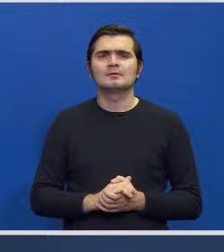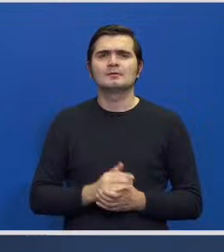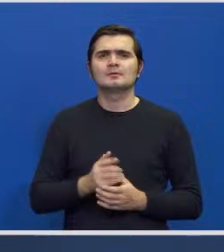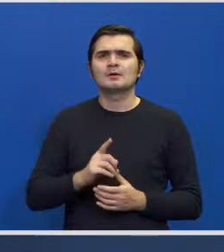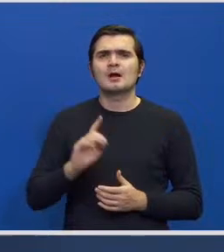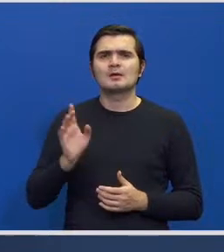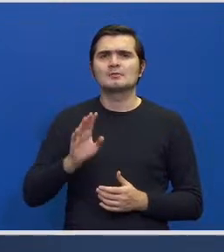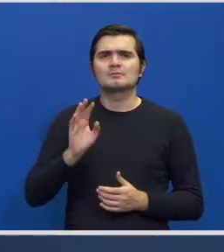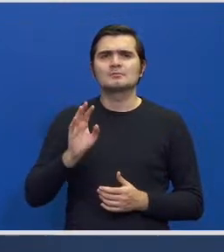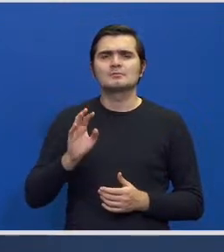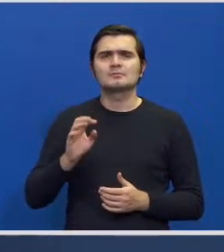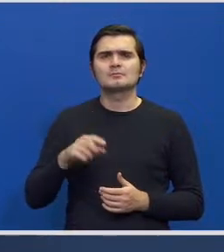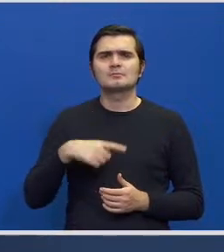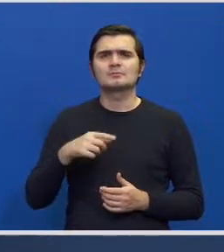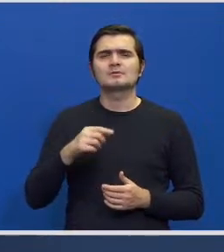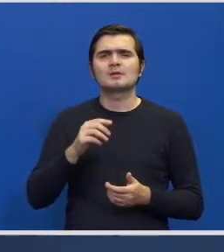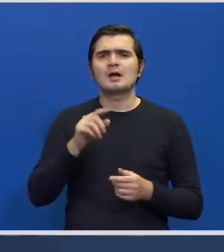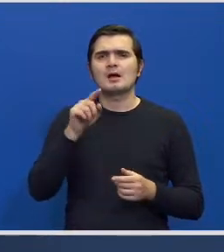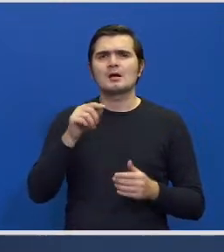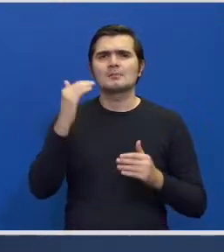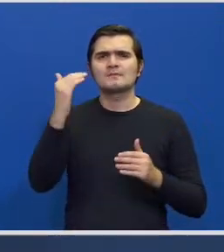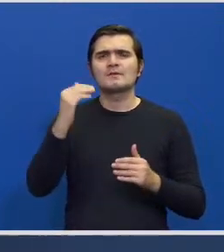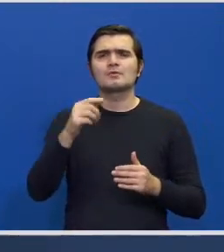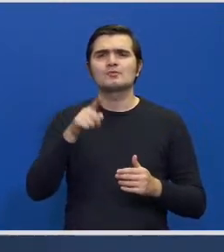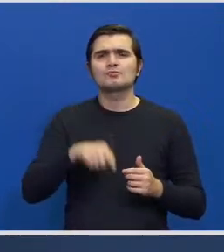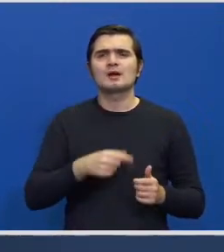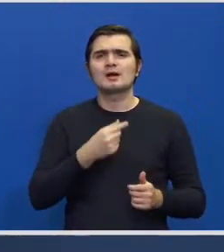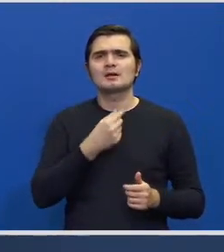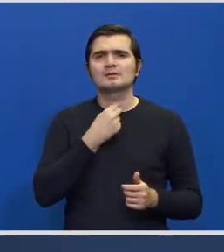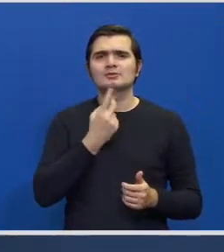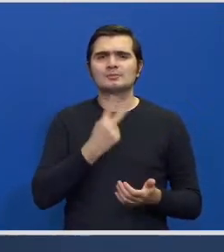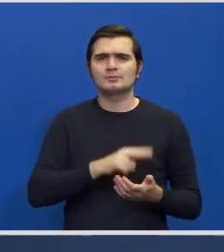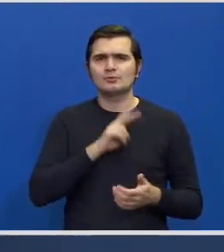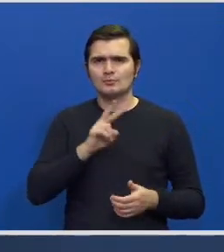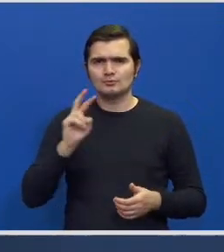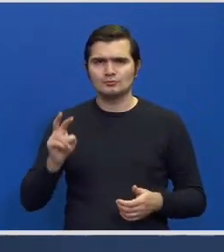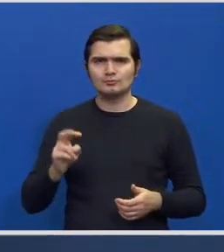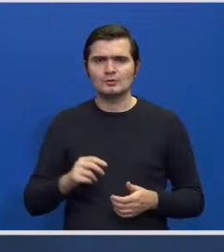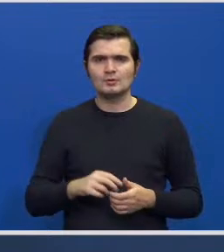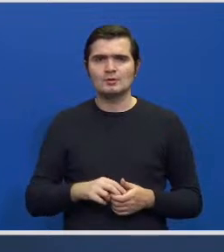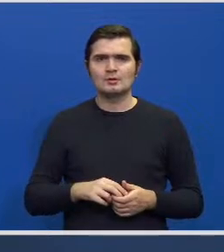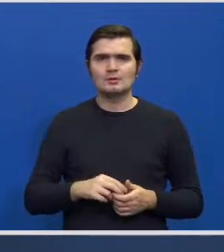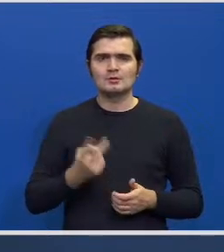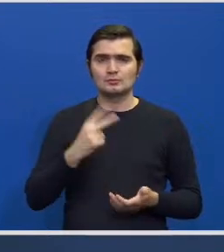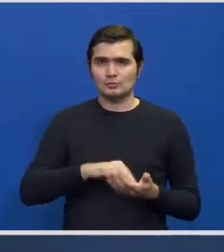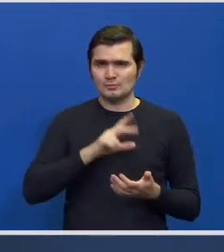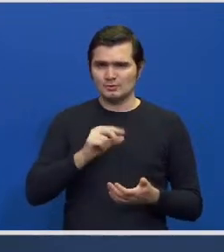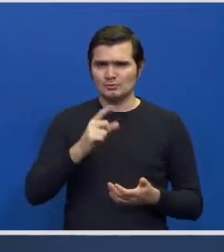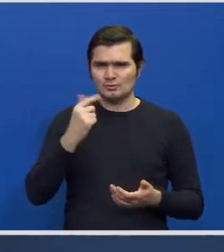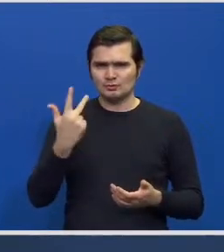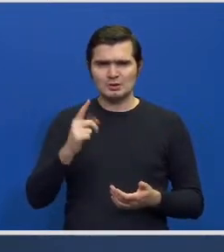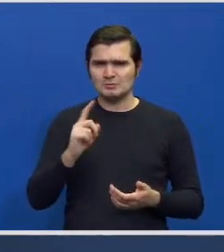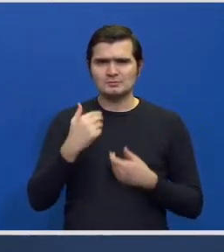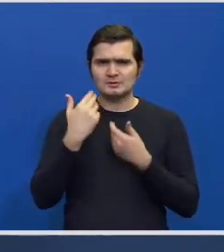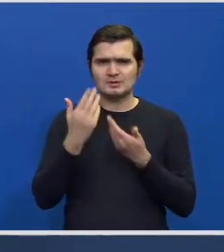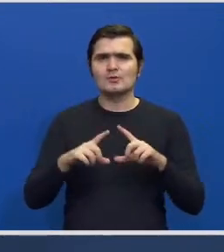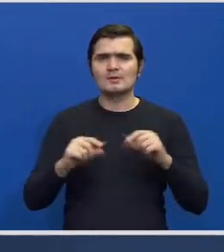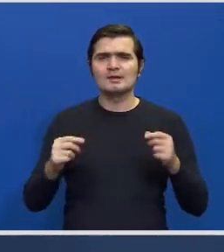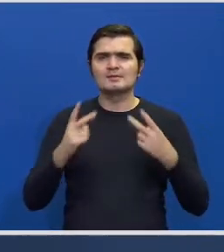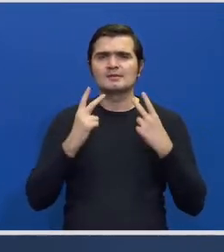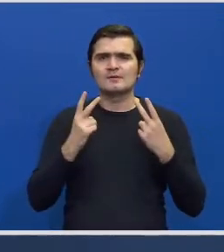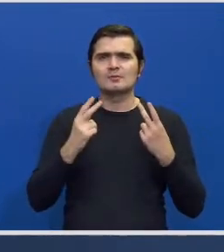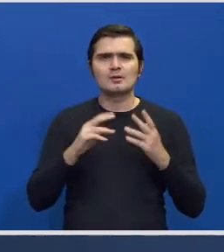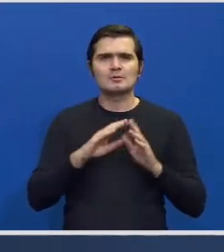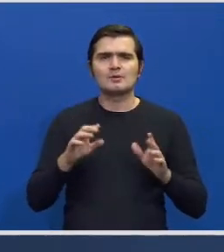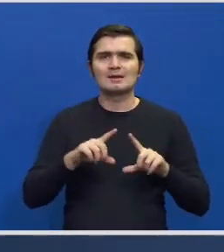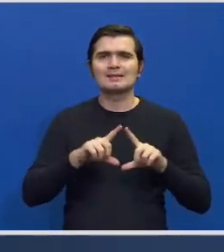solda lunară brută sau salariu brut la nivelul 1 decembrie 2022. Neacordarea în anul 2023 a biletelor de valoare,